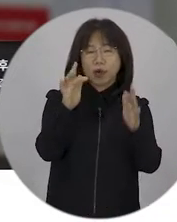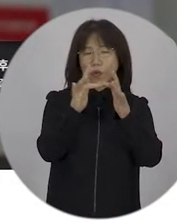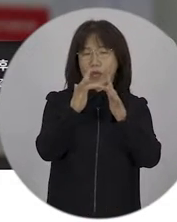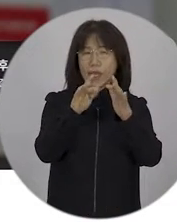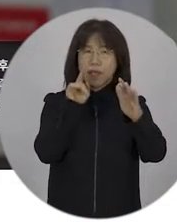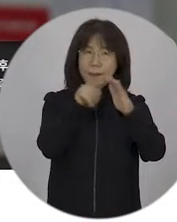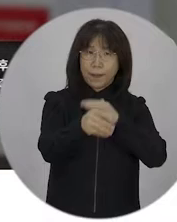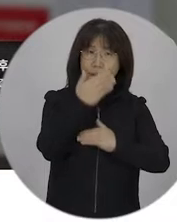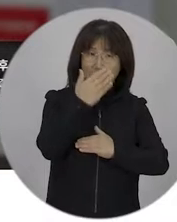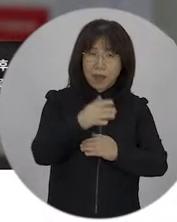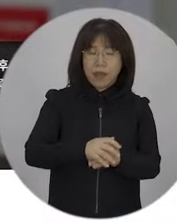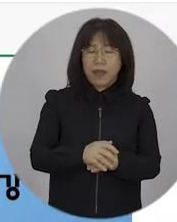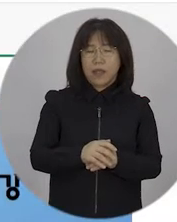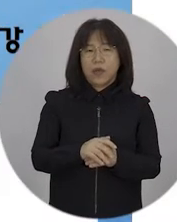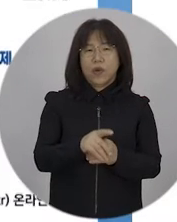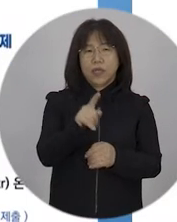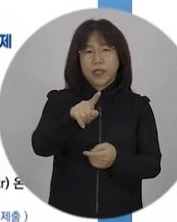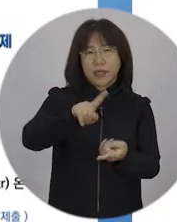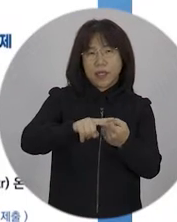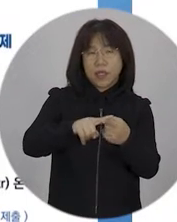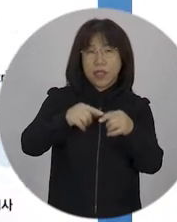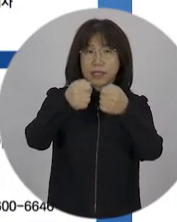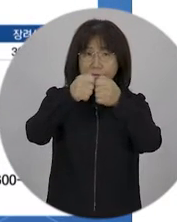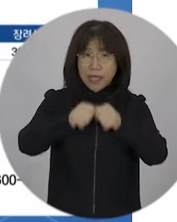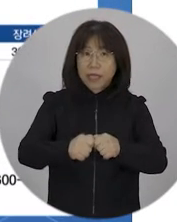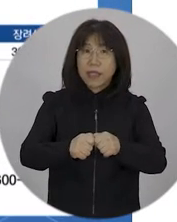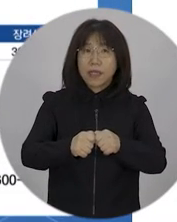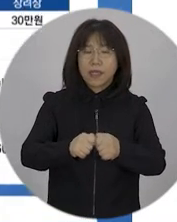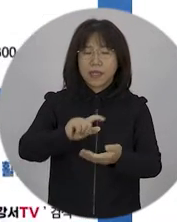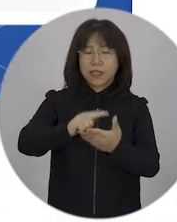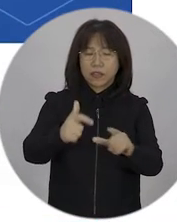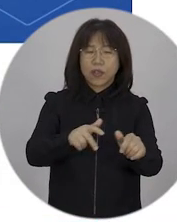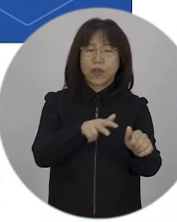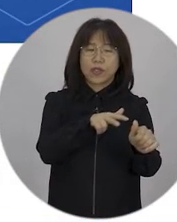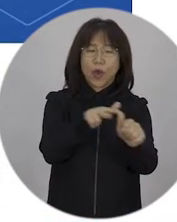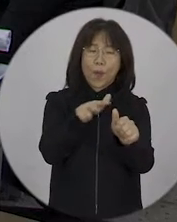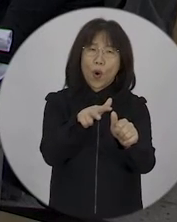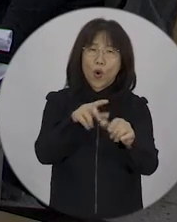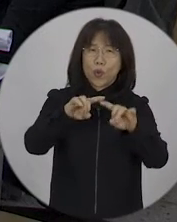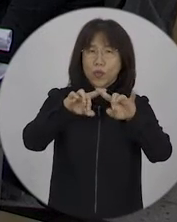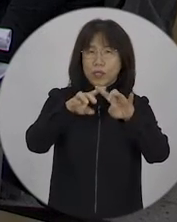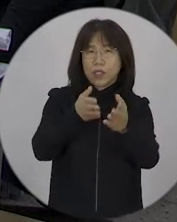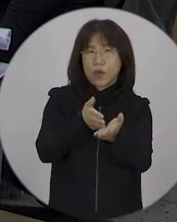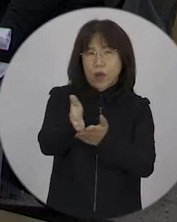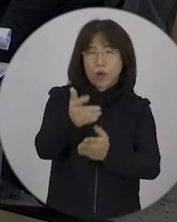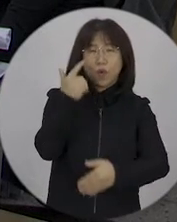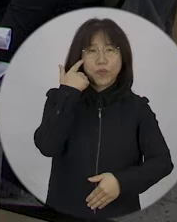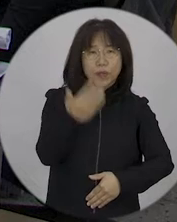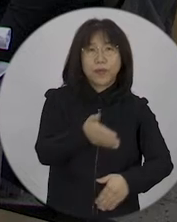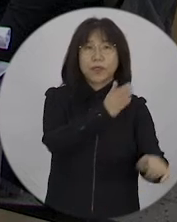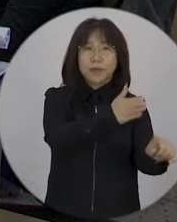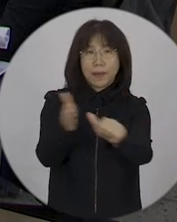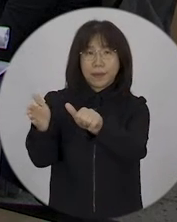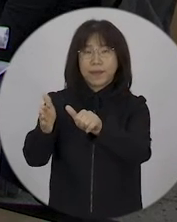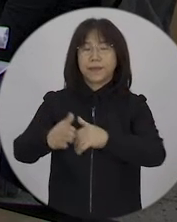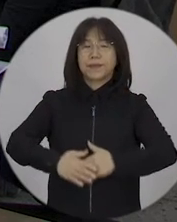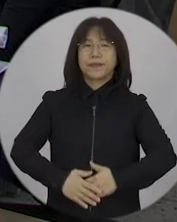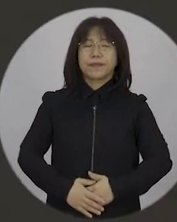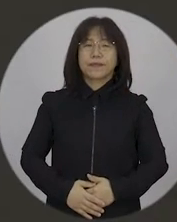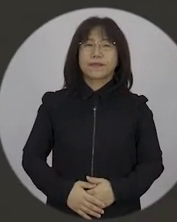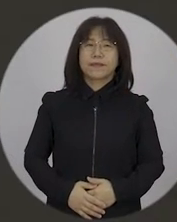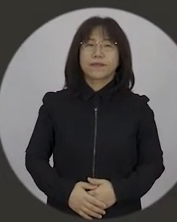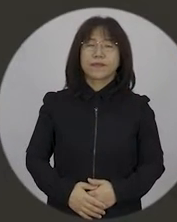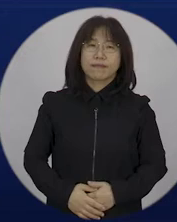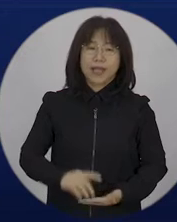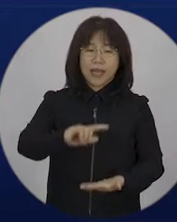구청 홈페이지에서 온라인으로 가능하며 기타 공모전에 대한 자세한 사항은 강서구청 정보통신과 로 문의하면 됩니다